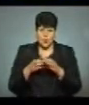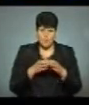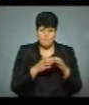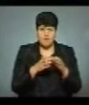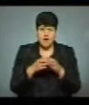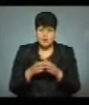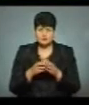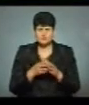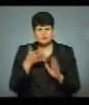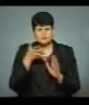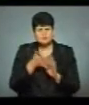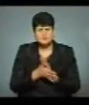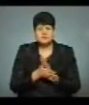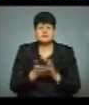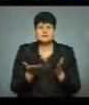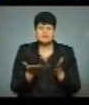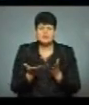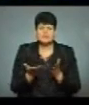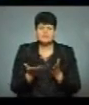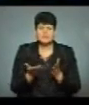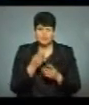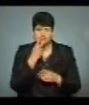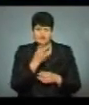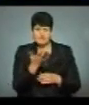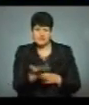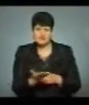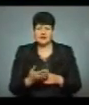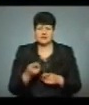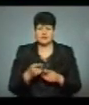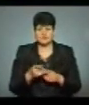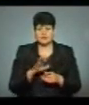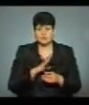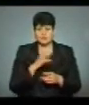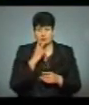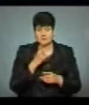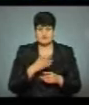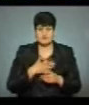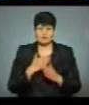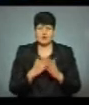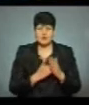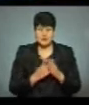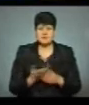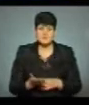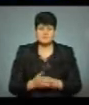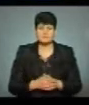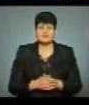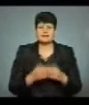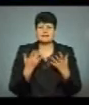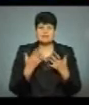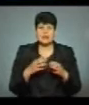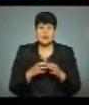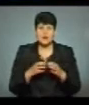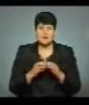що зорієнтуватися, то так вона буде виглядати і час від часу буде транслюватися у нашій програмі. То, власне, наскільки